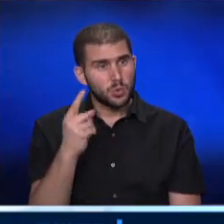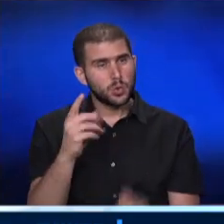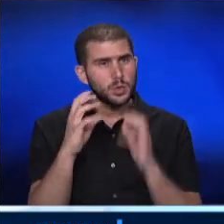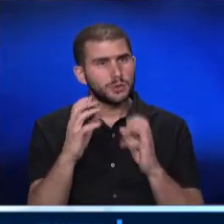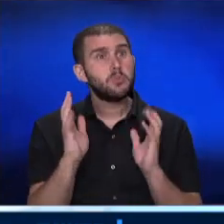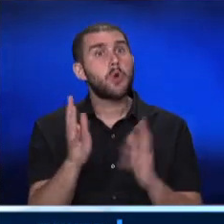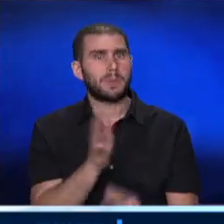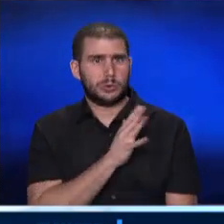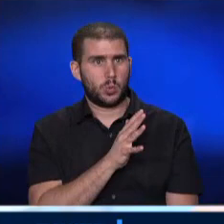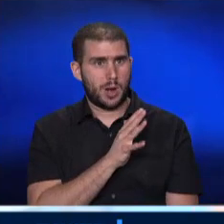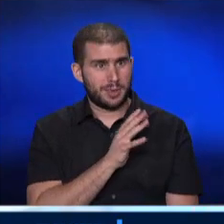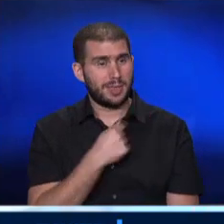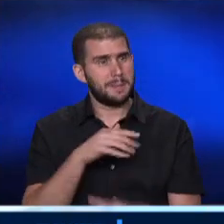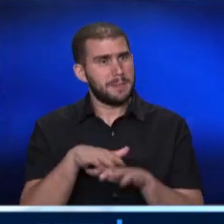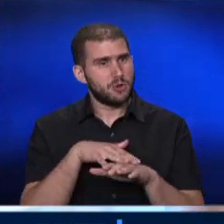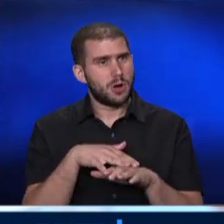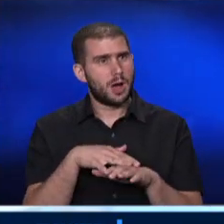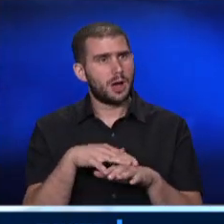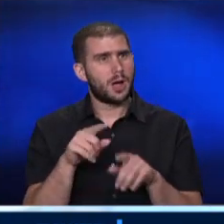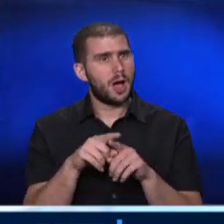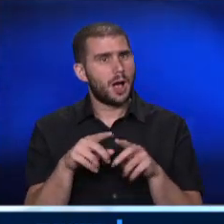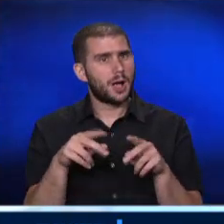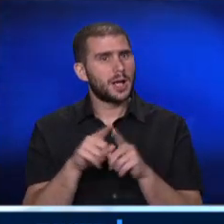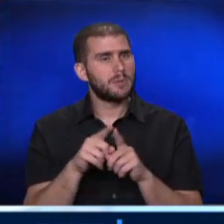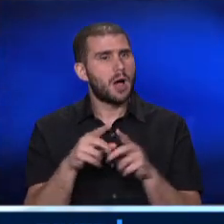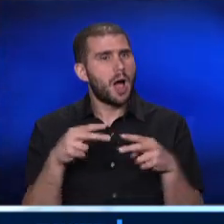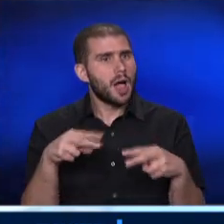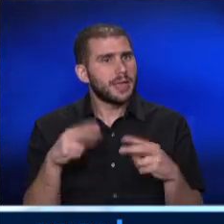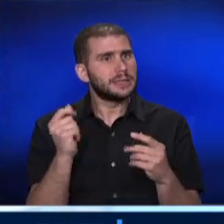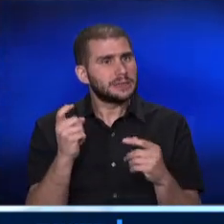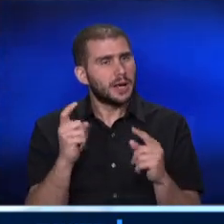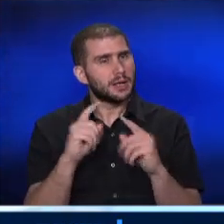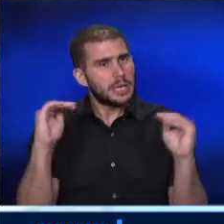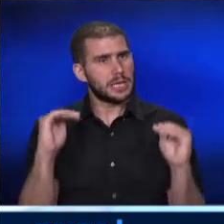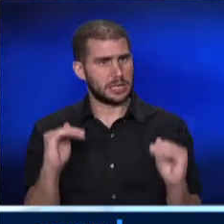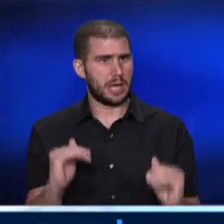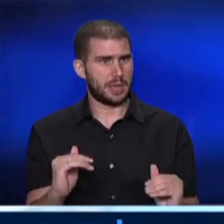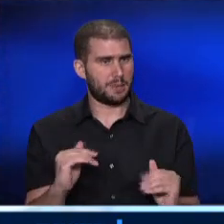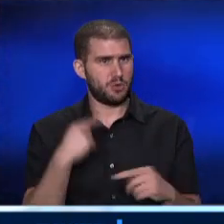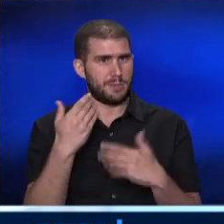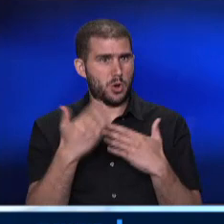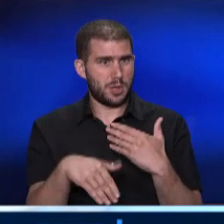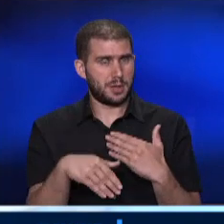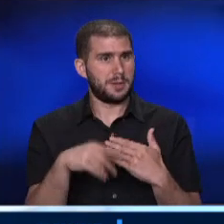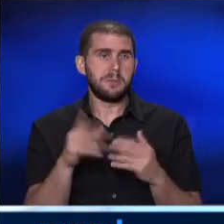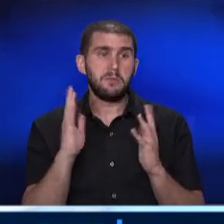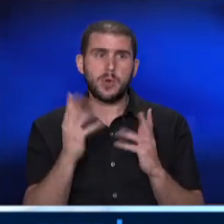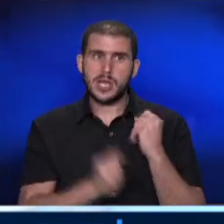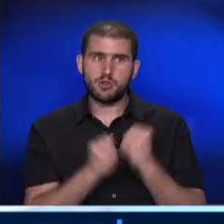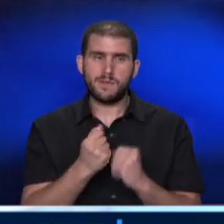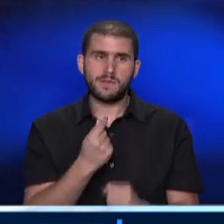הוא כביש מאוד מסוכן, אני גם מרגישה שההתראה קצת, ההרתעה התחילה לרדת בשנים האחרונות, שזה ממש